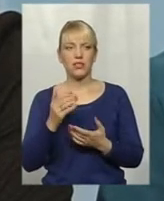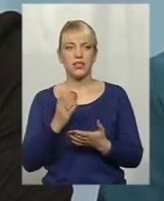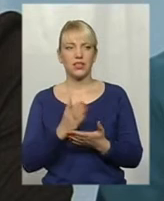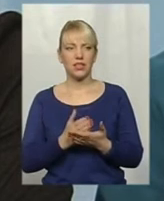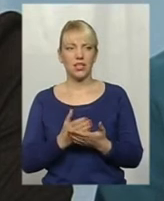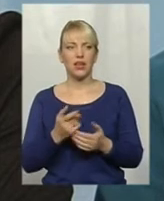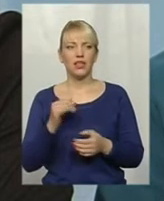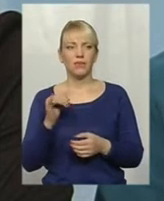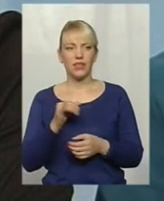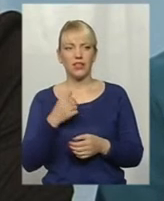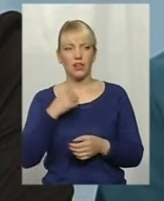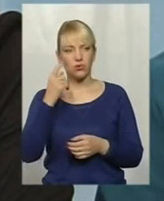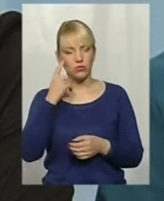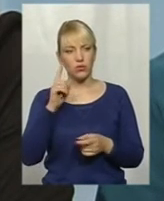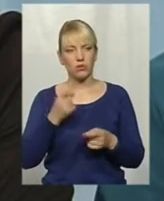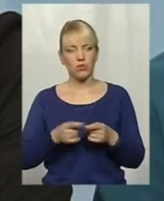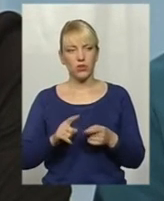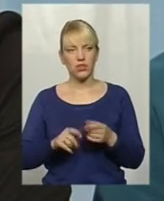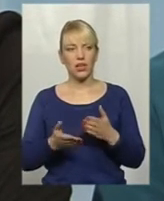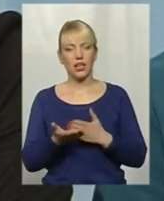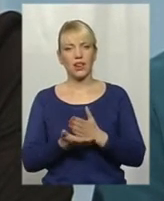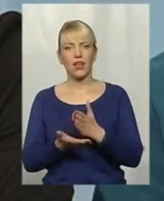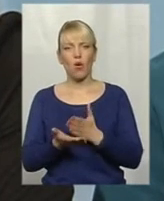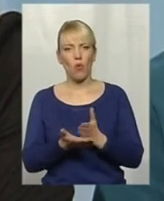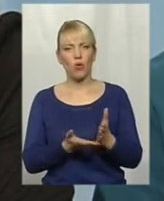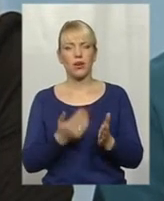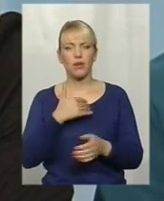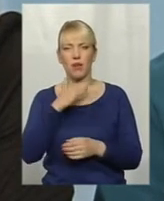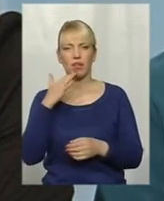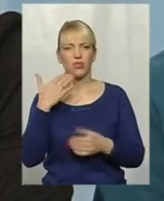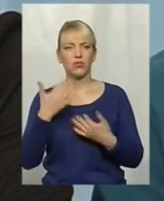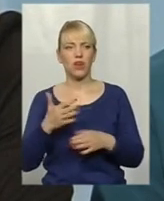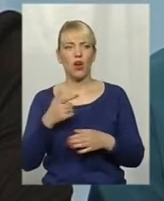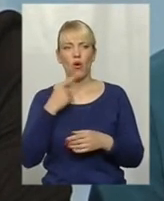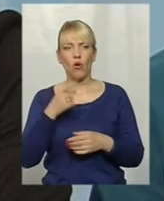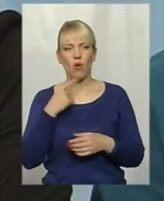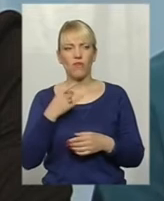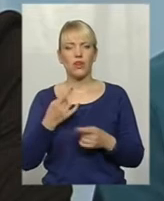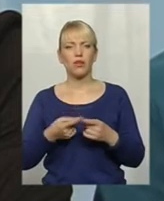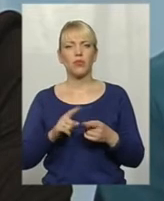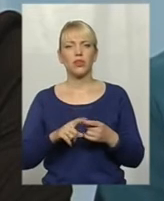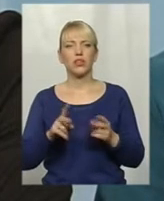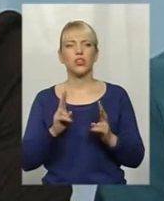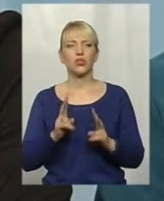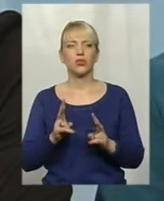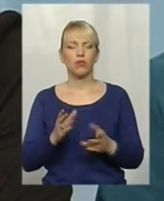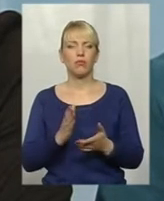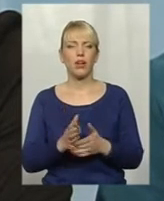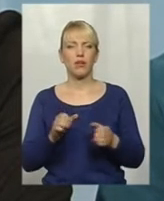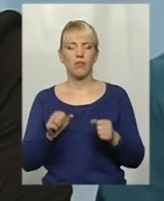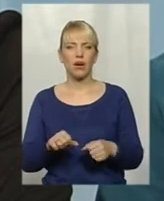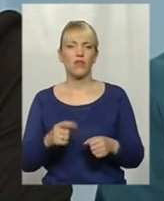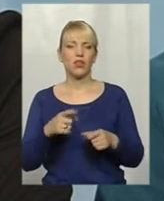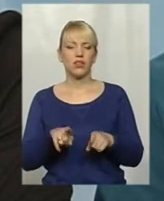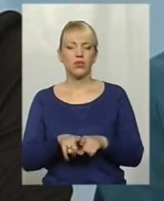і я думаю, про ці категорії ми вже дуже багато говорили про те, хто має право на таку